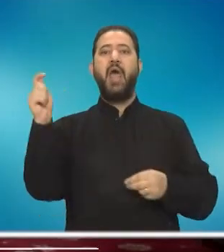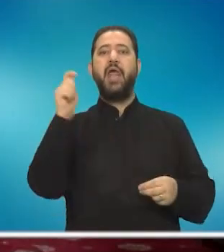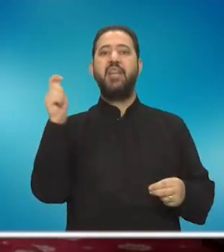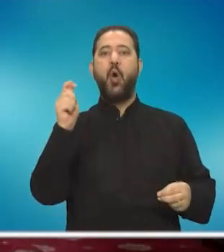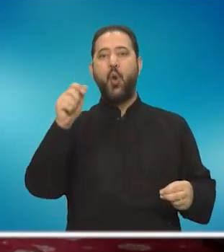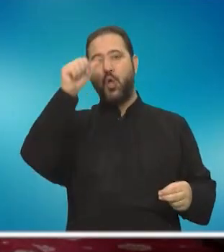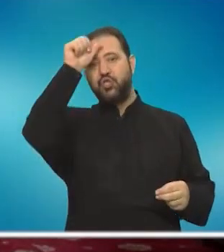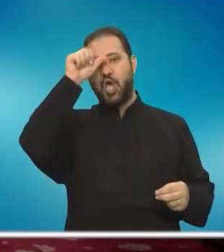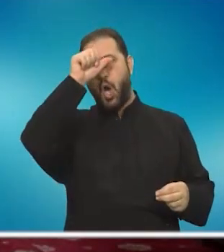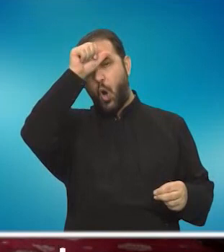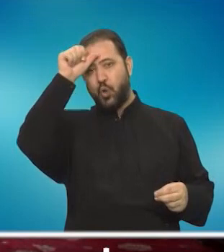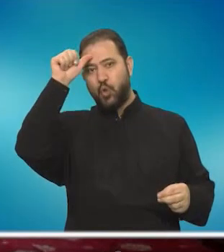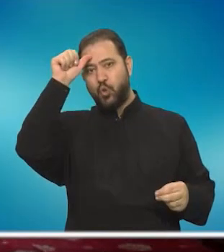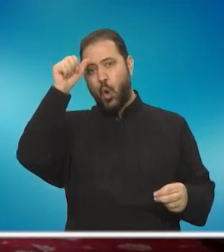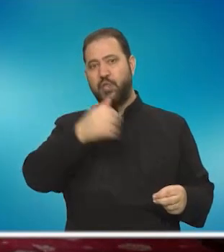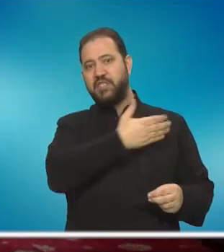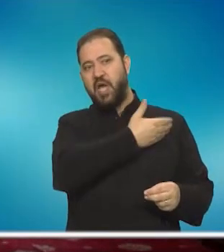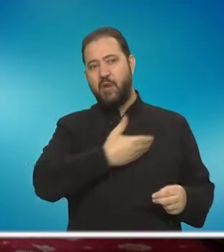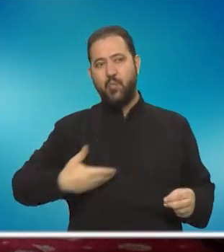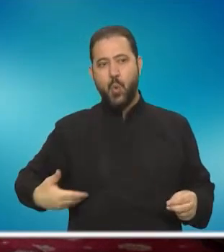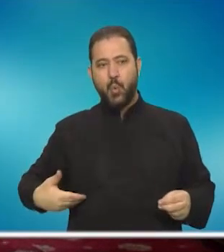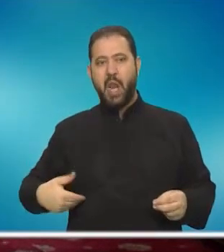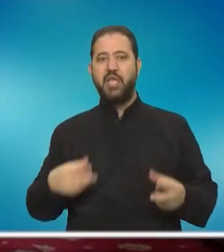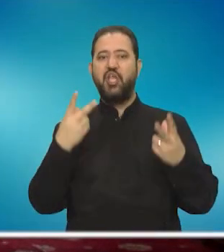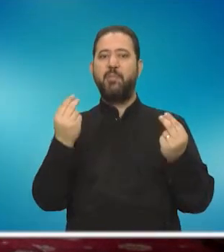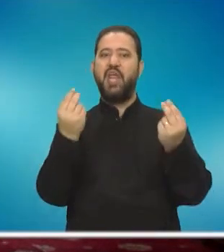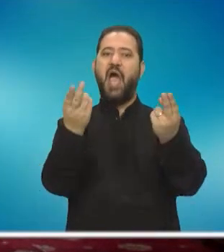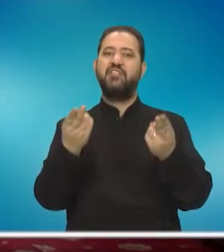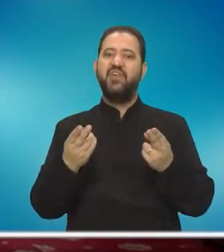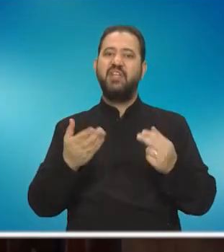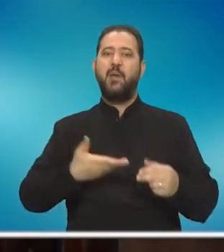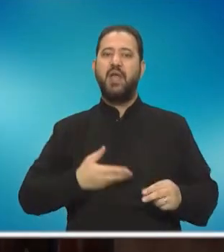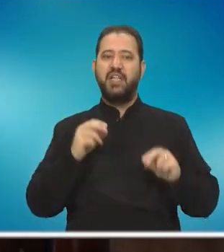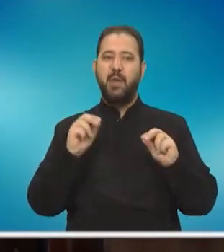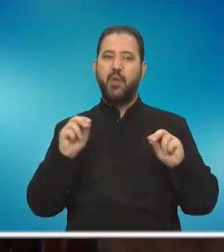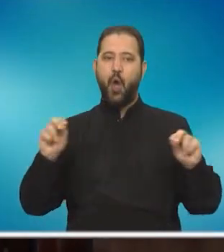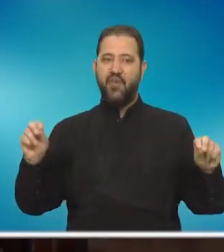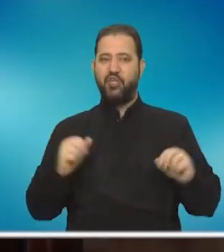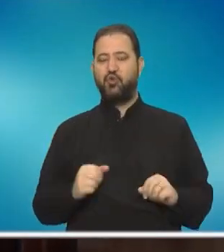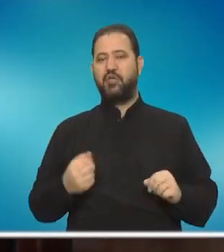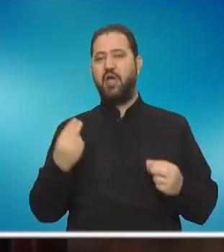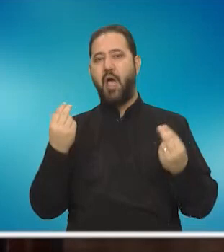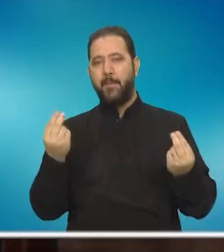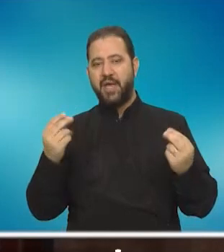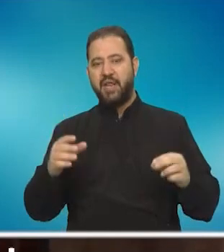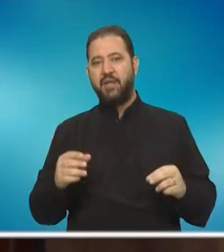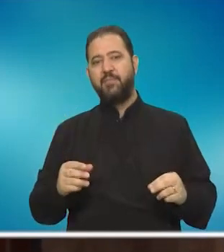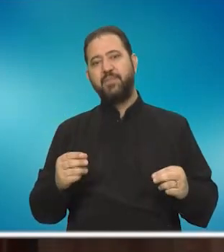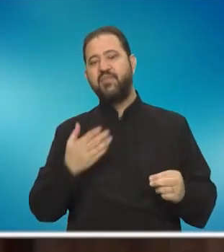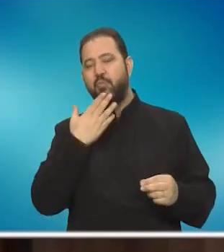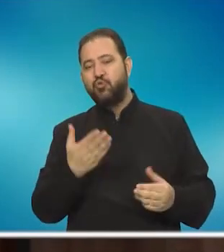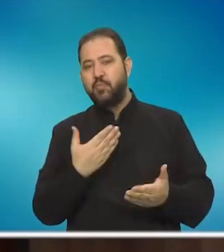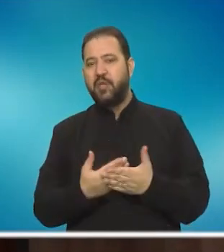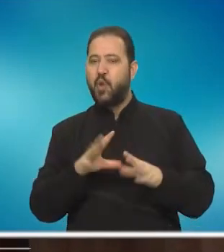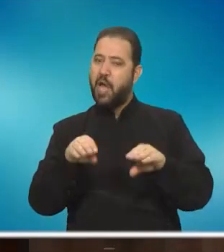al Arhiepiscopiei Bucureștilor și preot la Biserica de la Veche din Capitală. Părinte profesor, bine ați venit la Cuvânt pentru Suflet